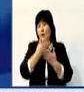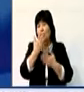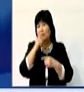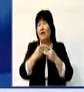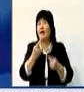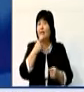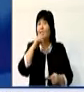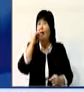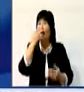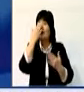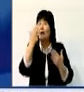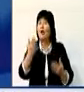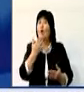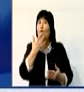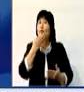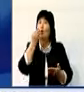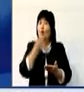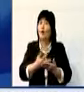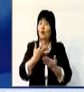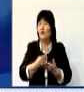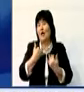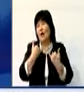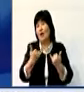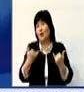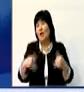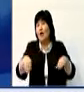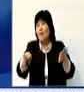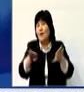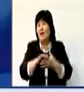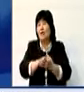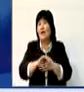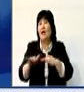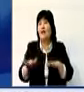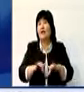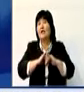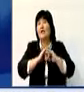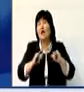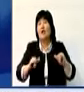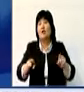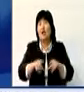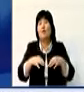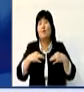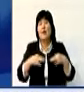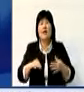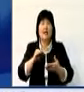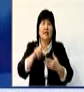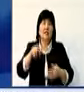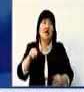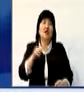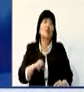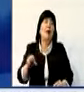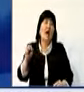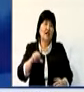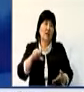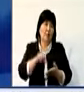қоса қазақ халқының да ұлттық құндылықтарын қадір тұтады. Бірлікті ту еткен, тірлікті түлеткен өңірдің мамыражай мерекесіне тілшіміз Тәжімұрат Әлжанов